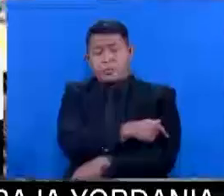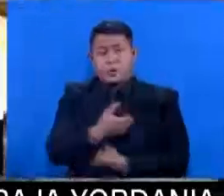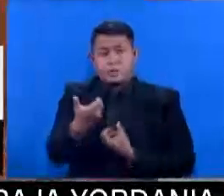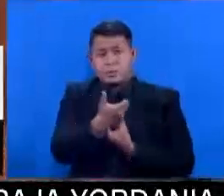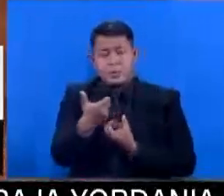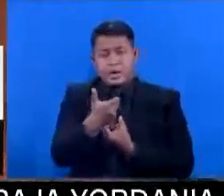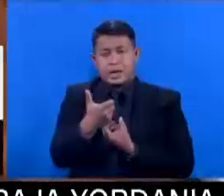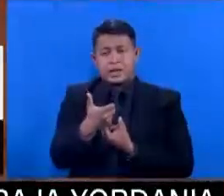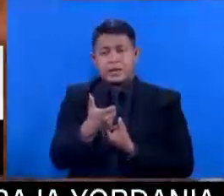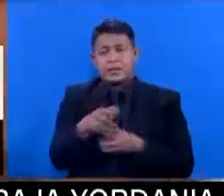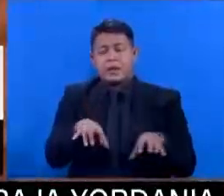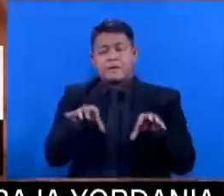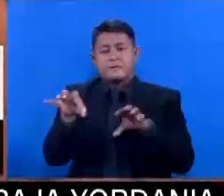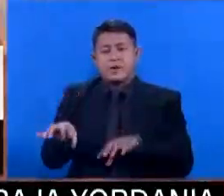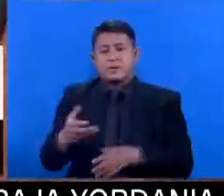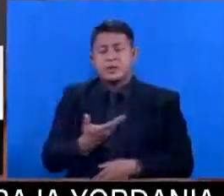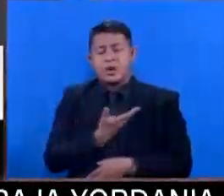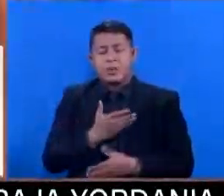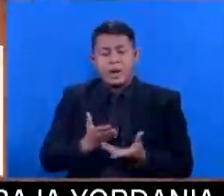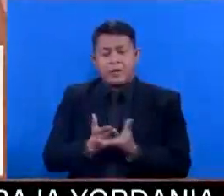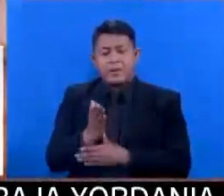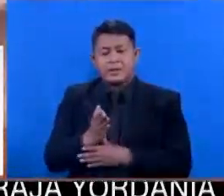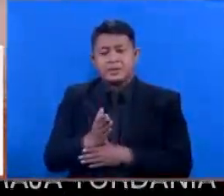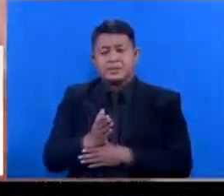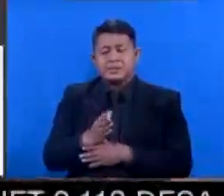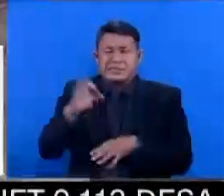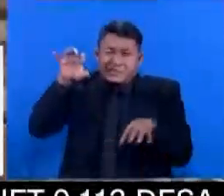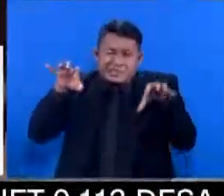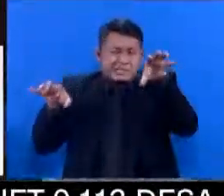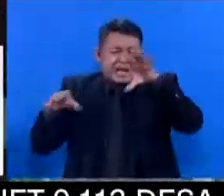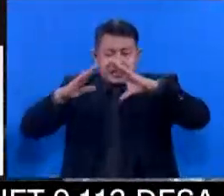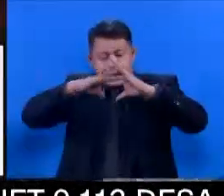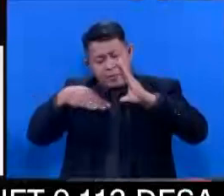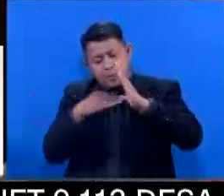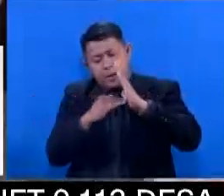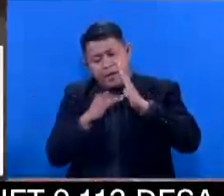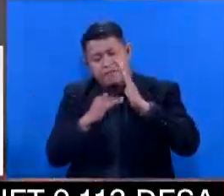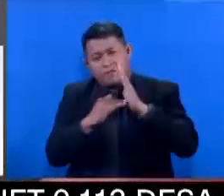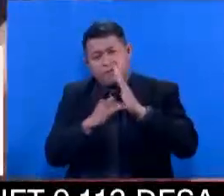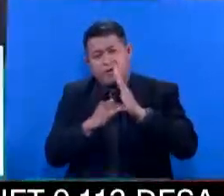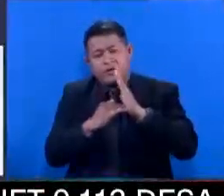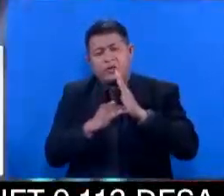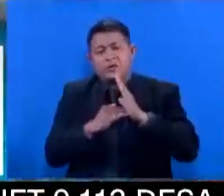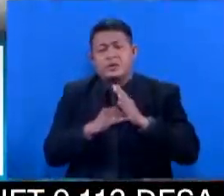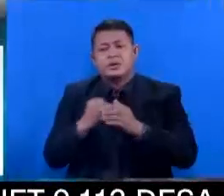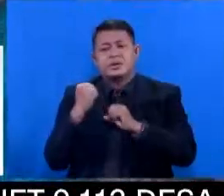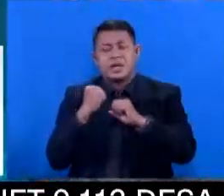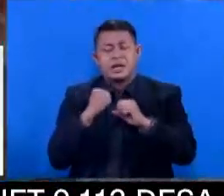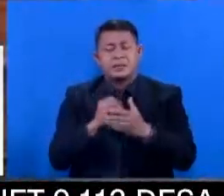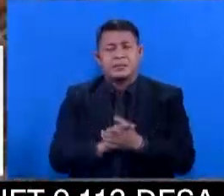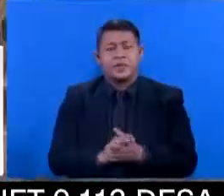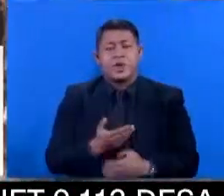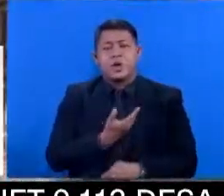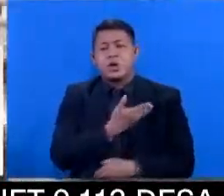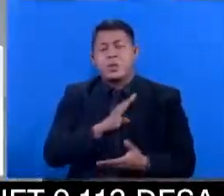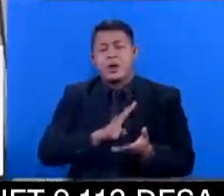yang dikerahkan untuk evakuasi korban harus melewati celah plafon dengan alat tandu. Guna kepentingan penyelidikan,